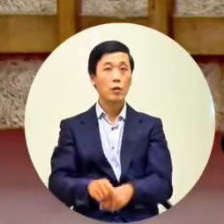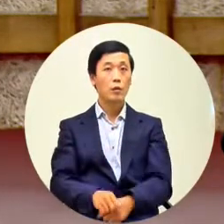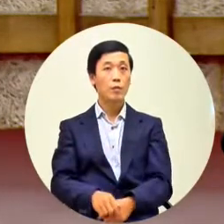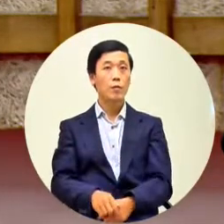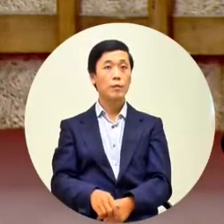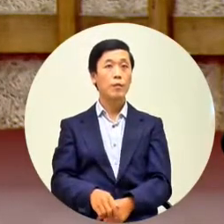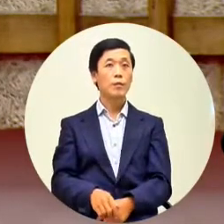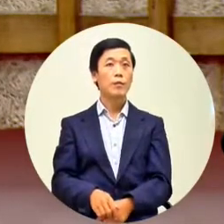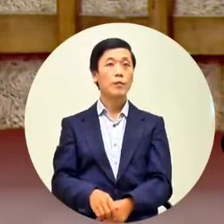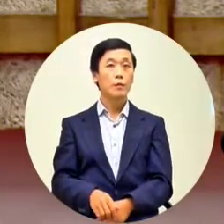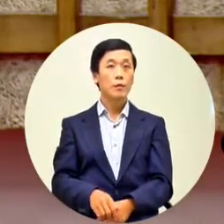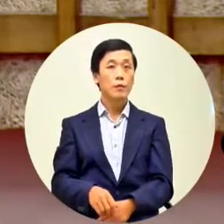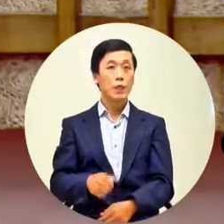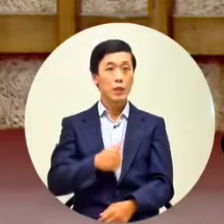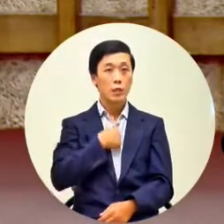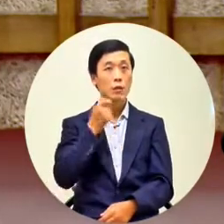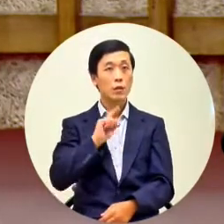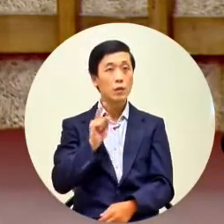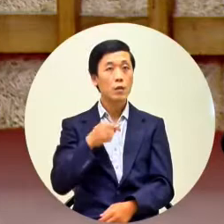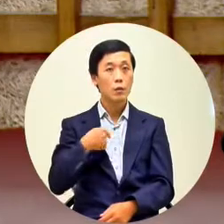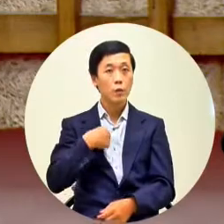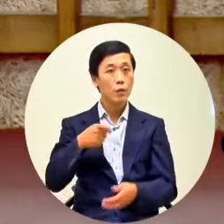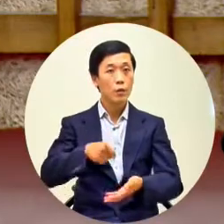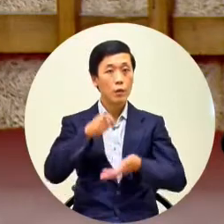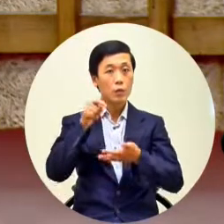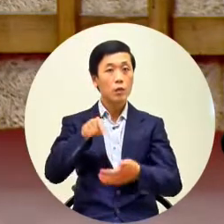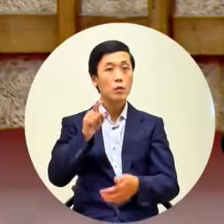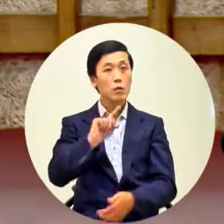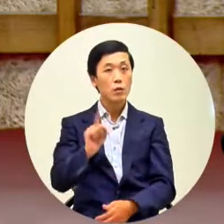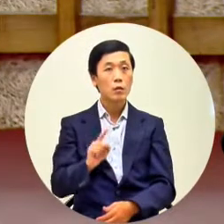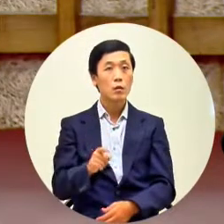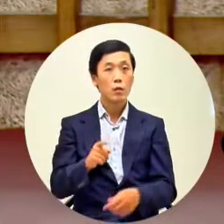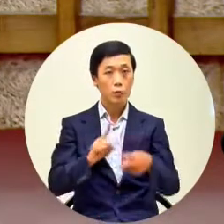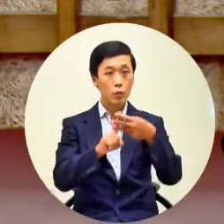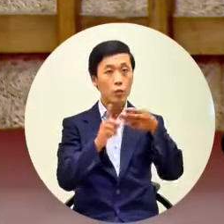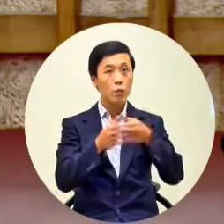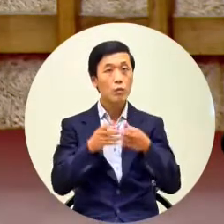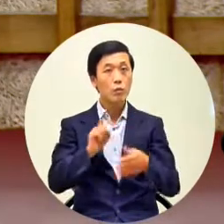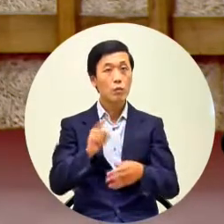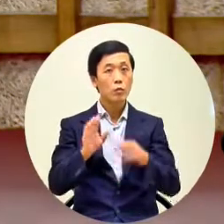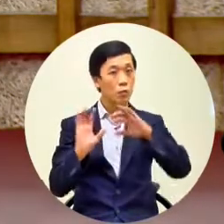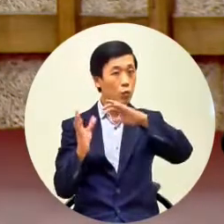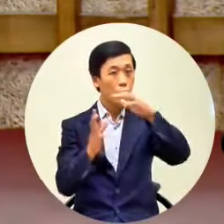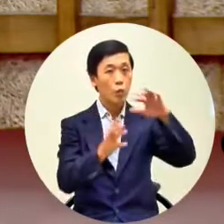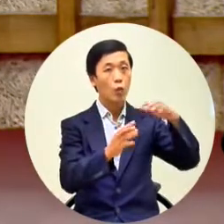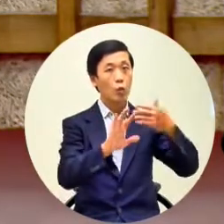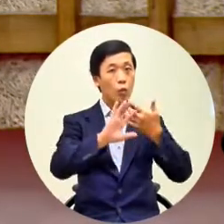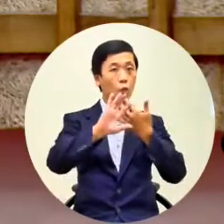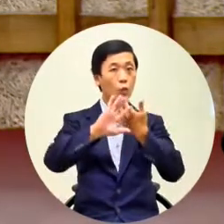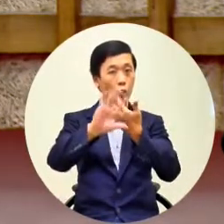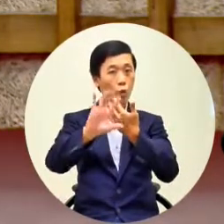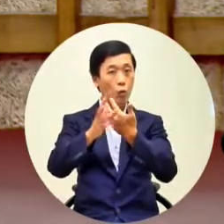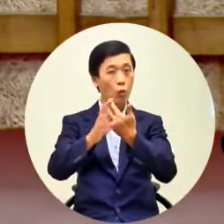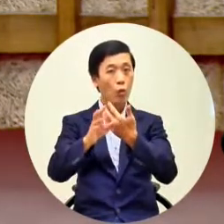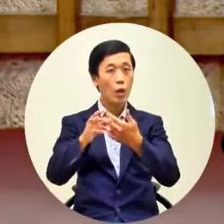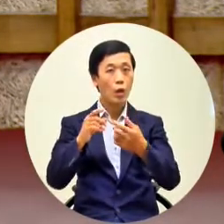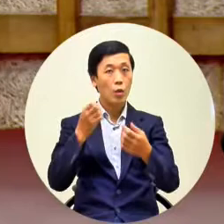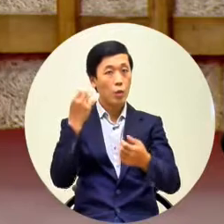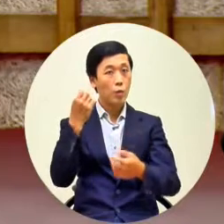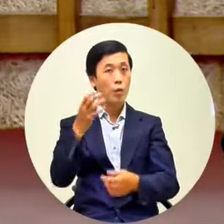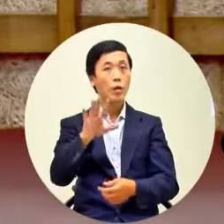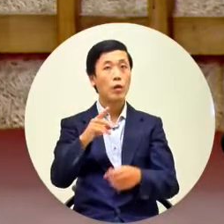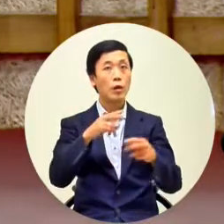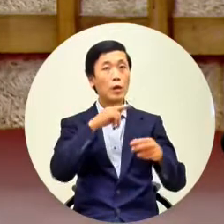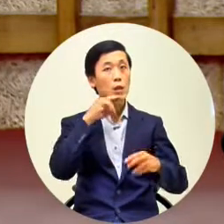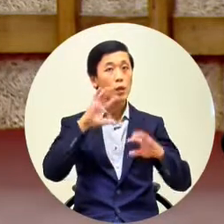其实呢，我会提这样主张，主要是因为其实国外这个风潮已经非常流行。我们看到英国肯辛